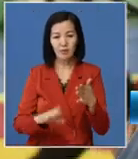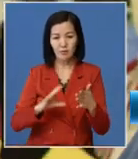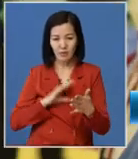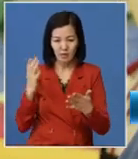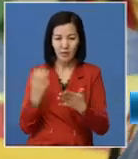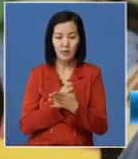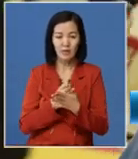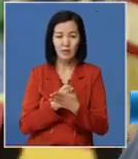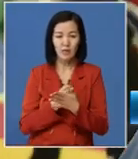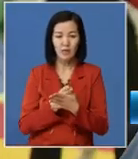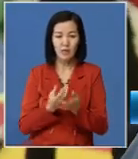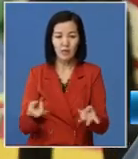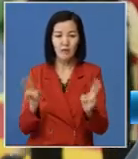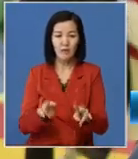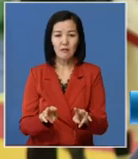енді